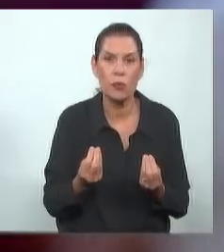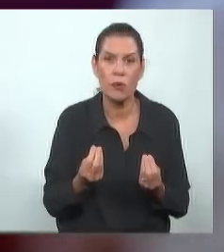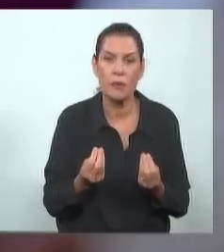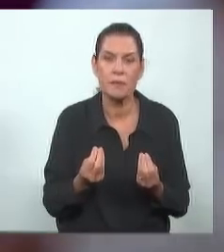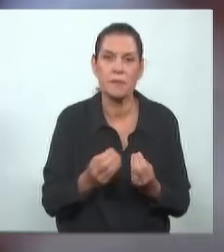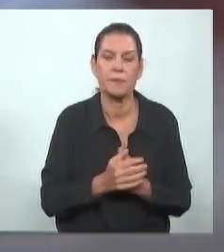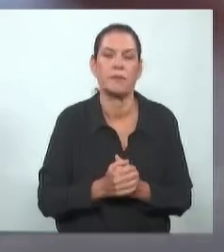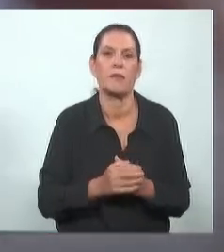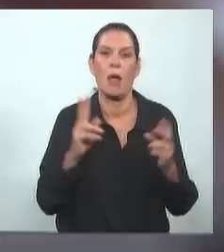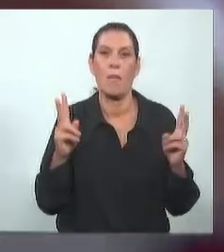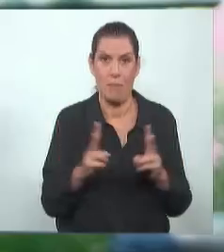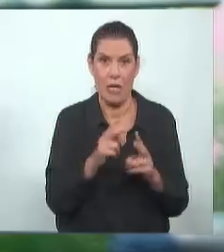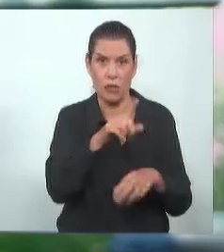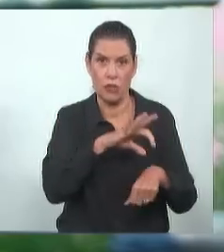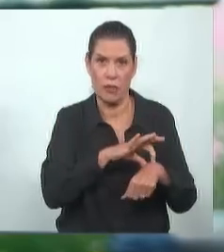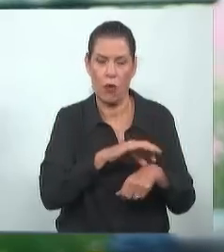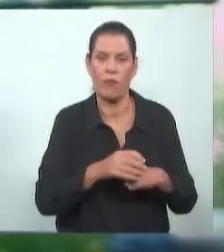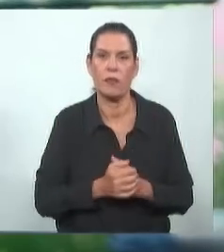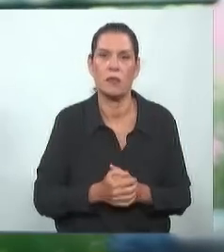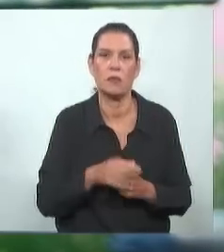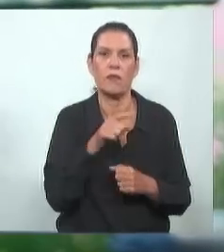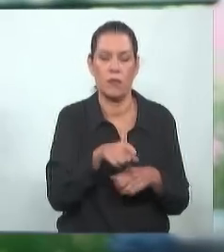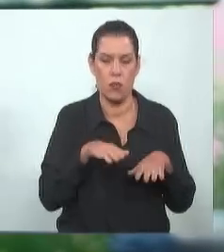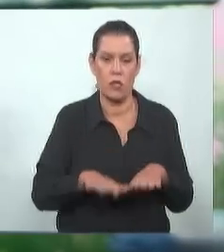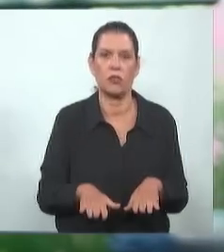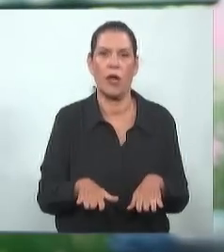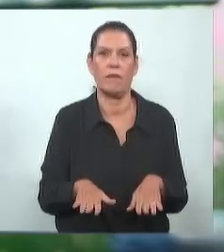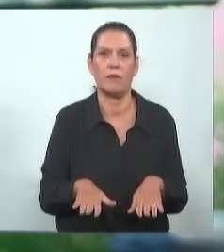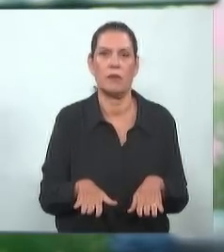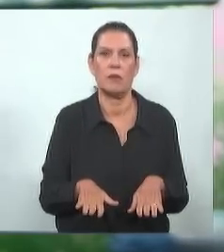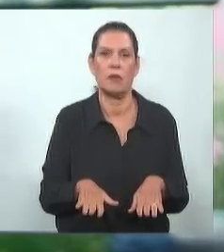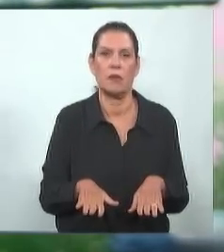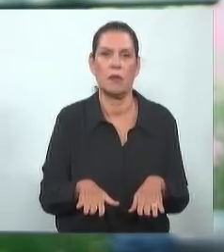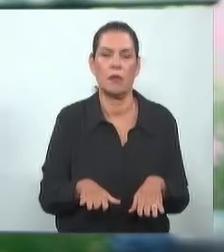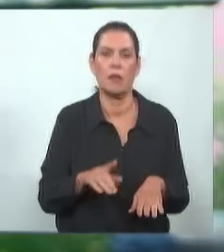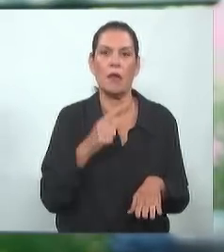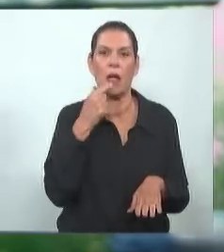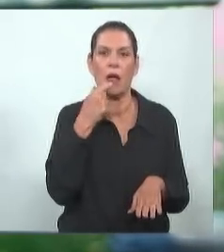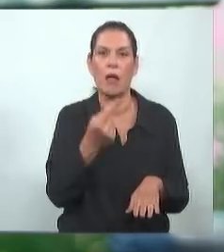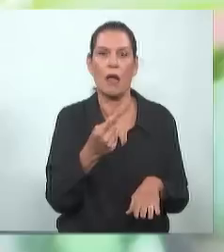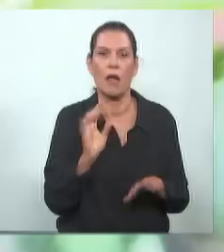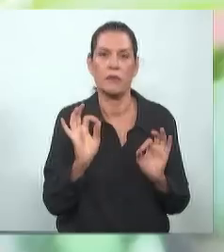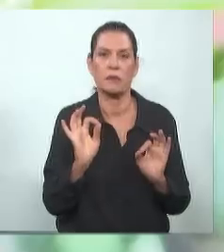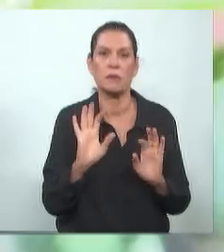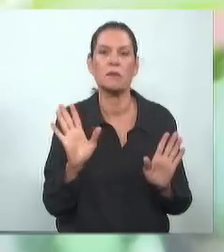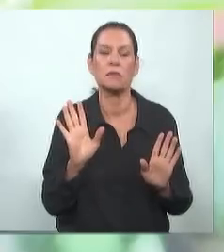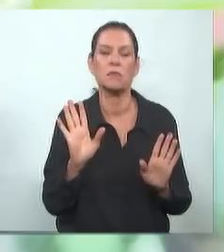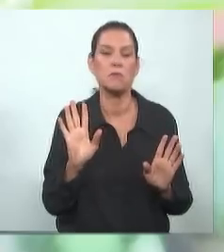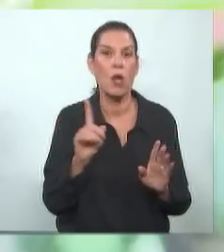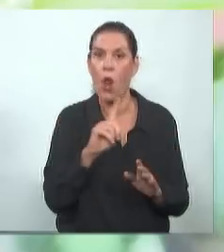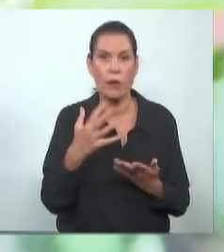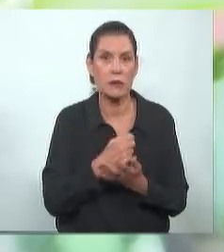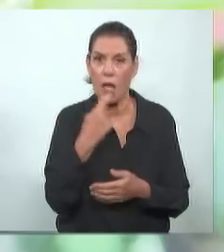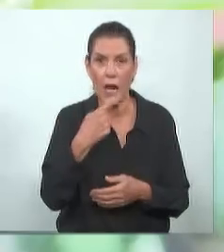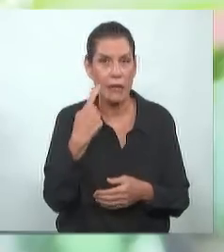פגשתי רופא, הוא ישב ככה ולא דיבר, לא היה מסוגל לדבר. ניסיתי לקבל